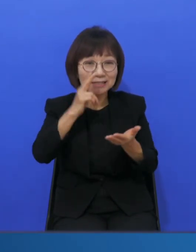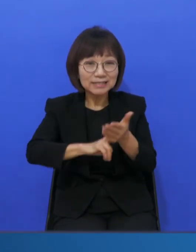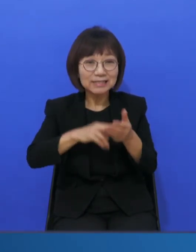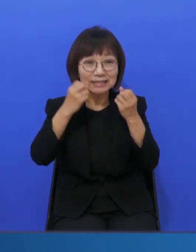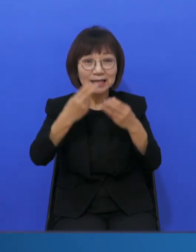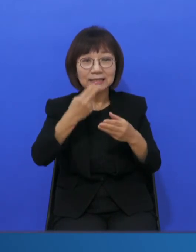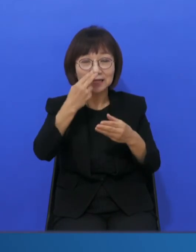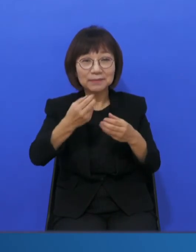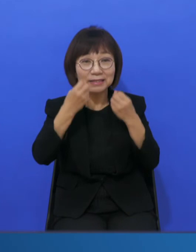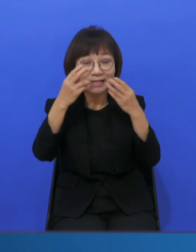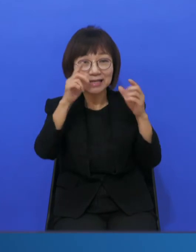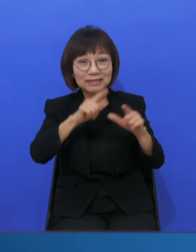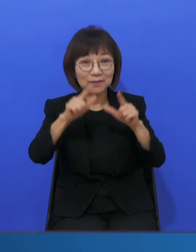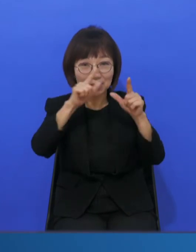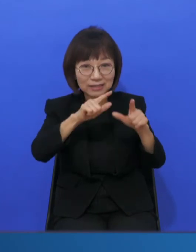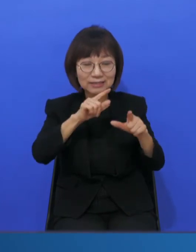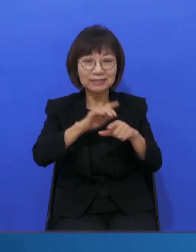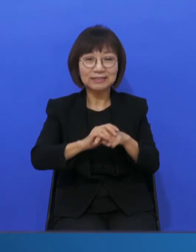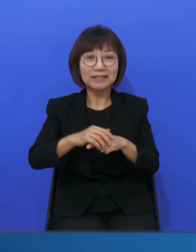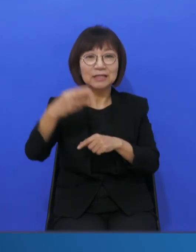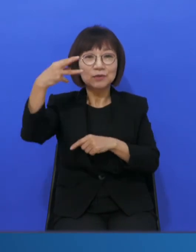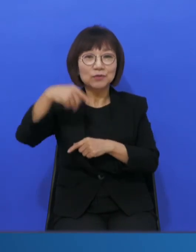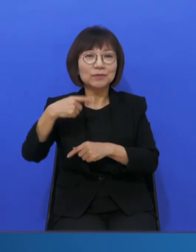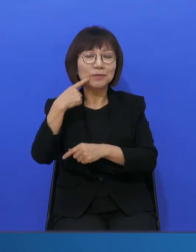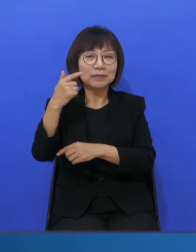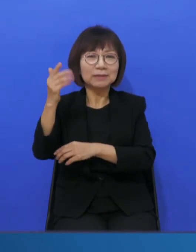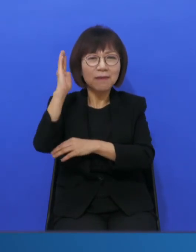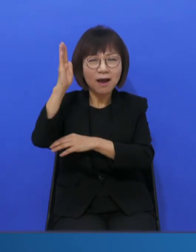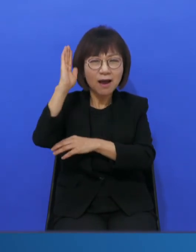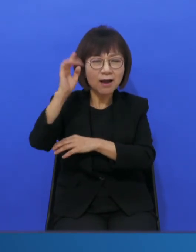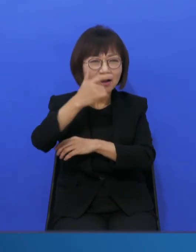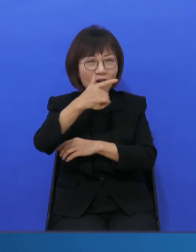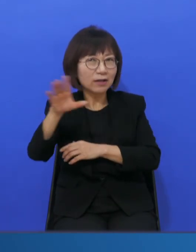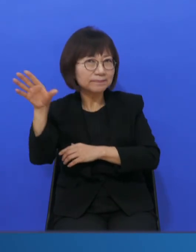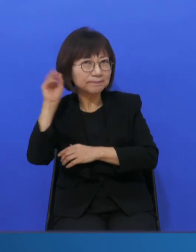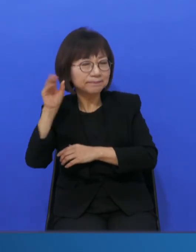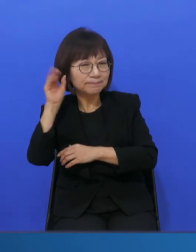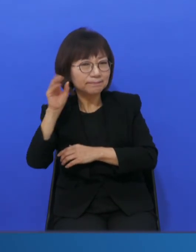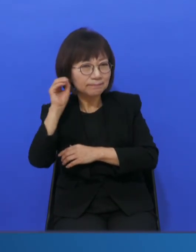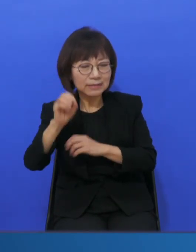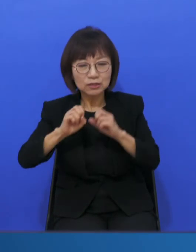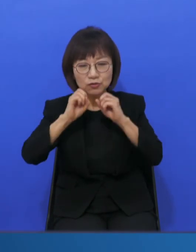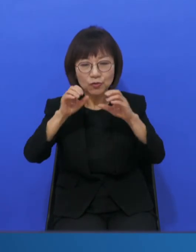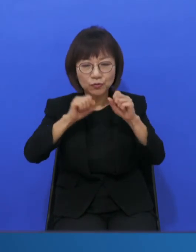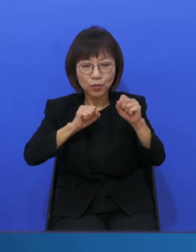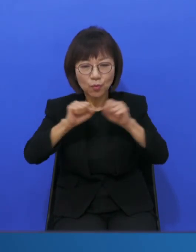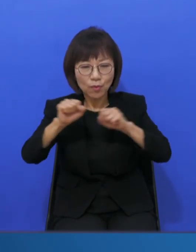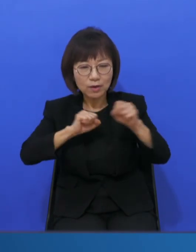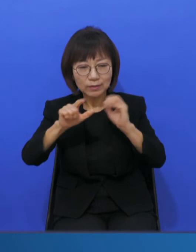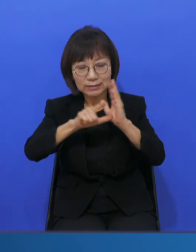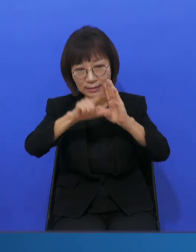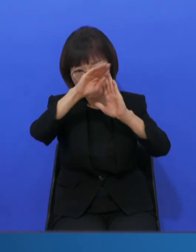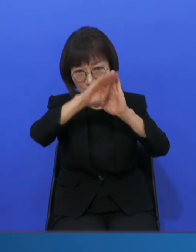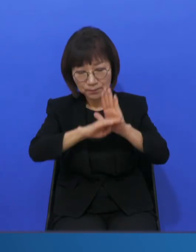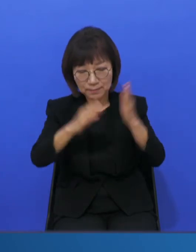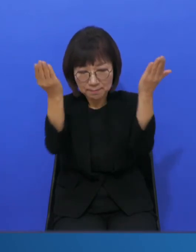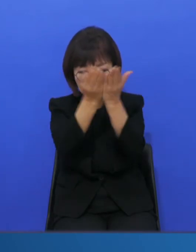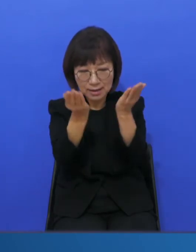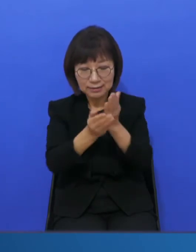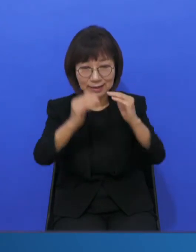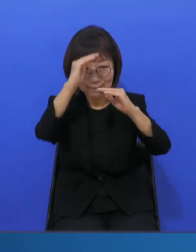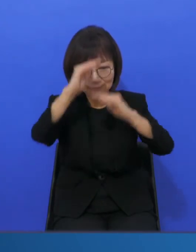새생명 새생활은 해당 교재를 다룬 류광수 목사의 여러 강의를 듣고 전도운동의 시간표에 맞게 내용을